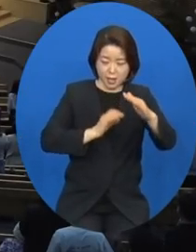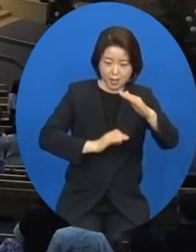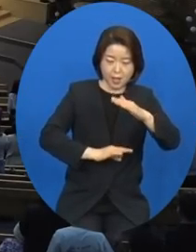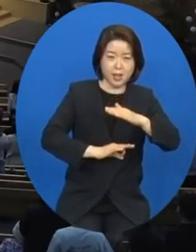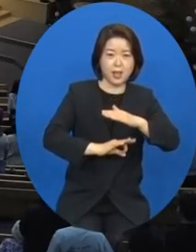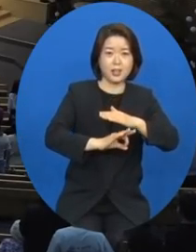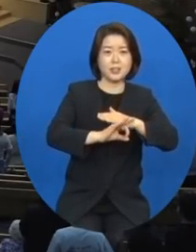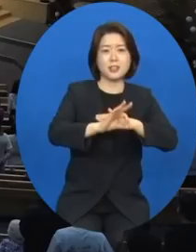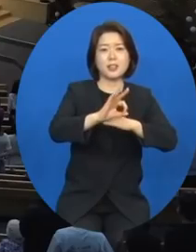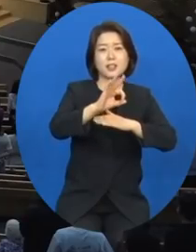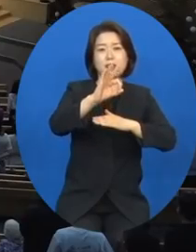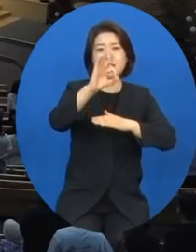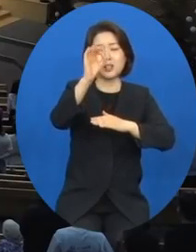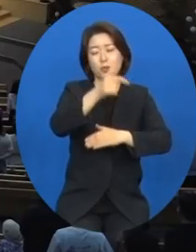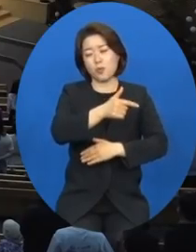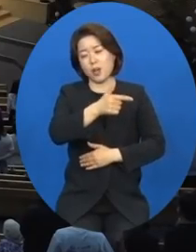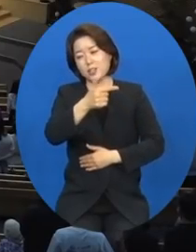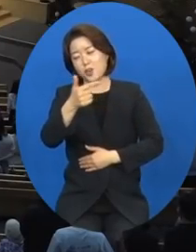아